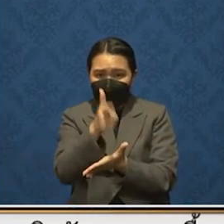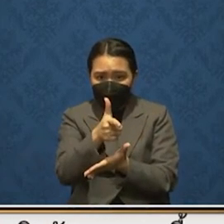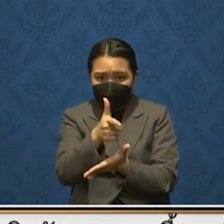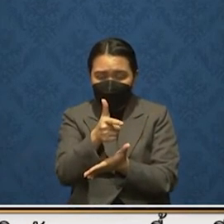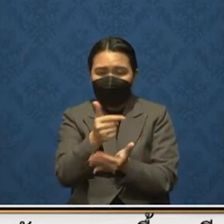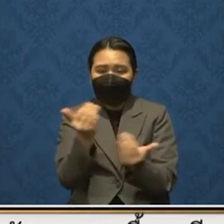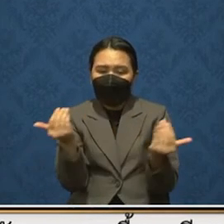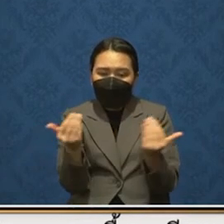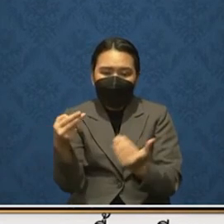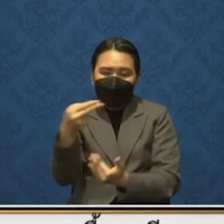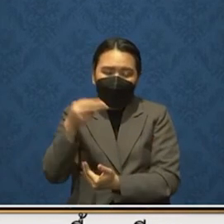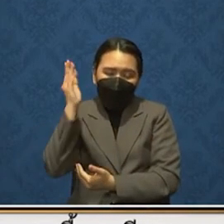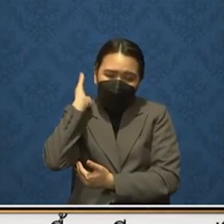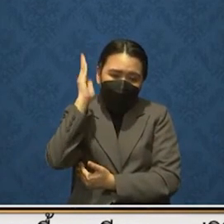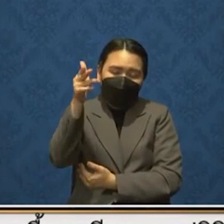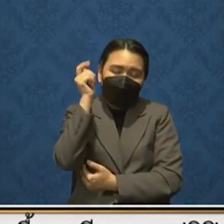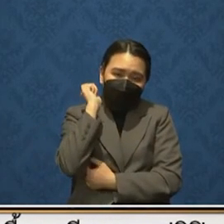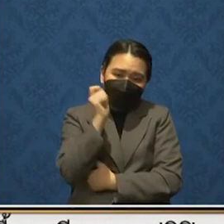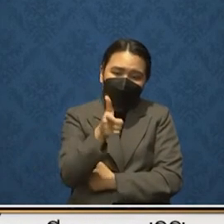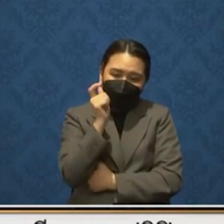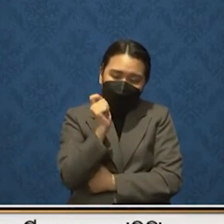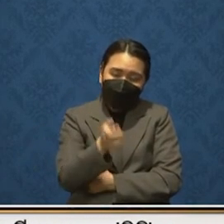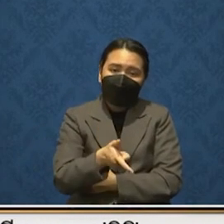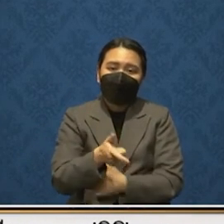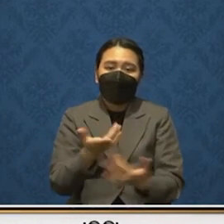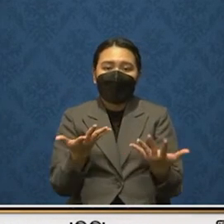ูโวหานครั